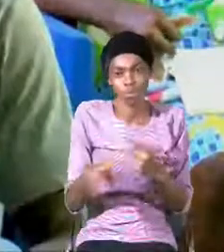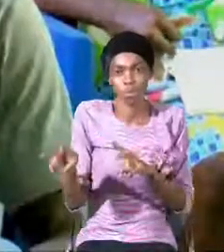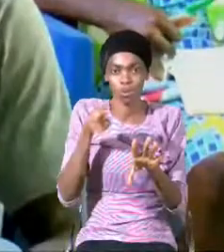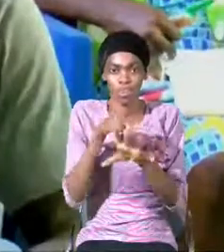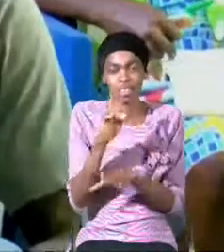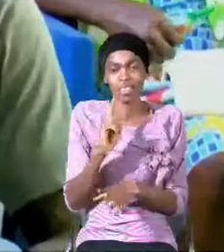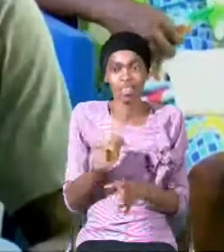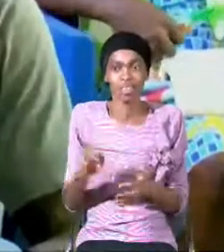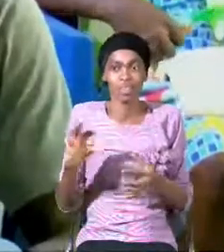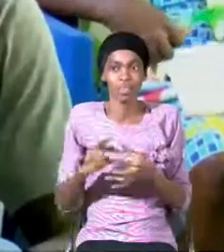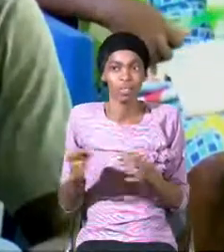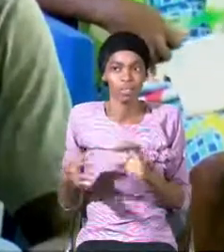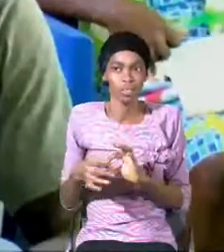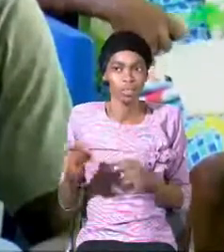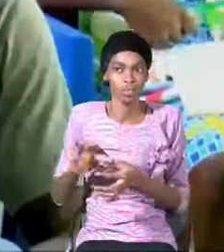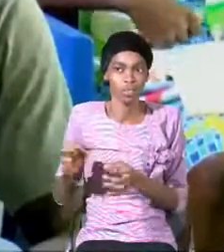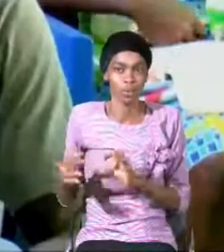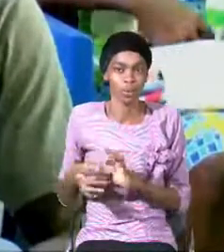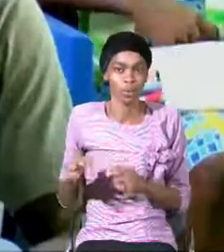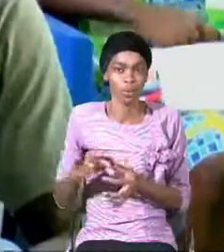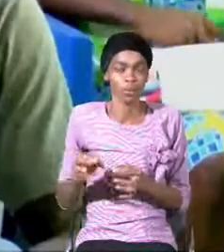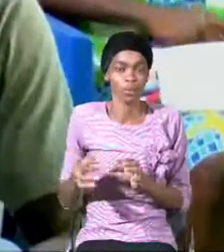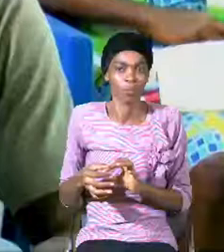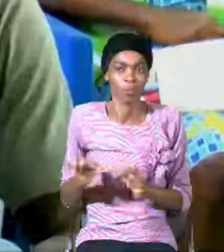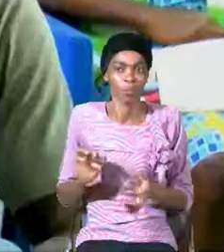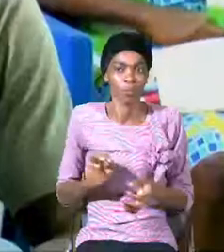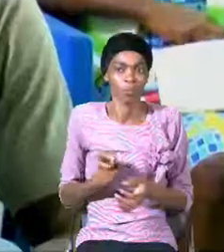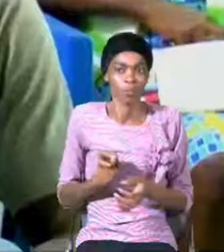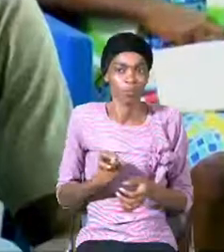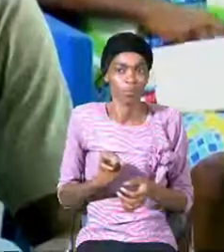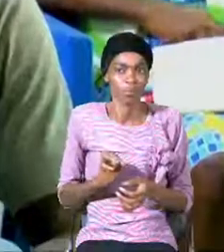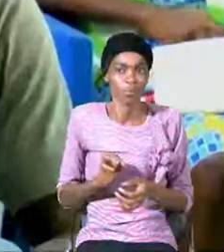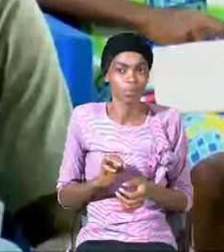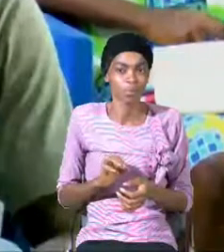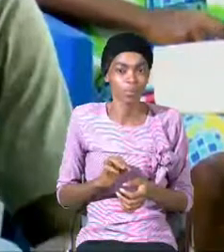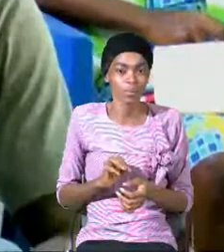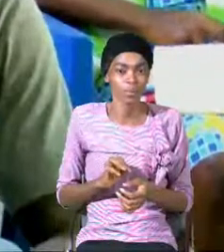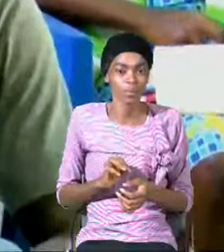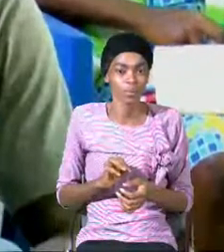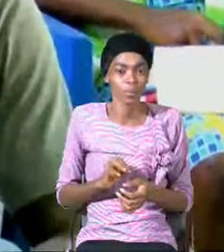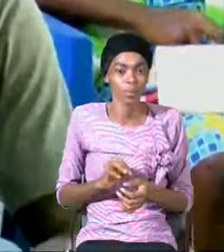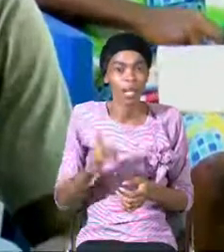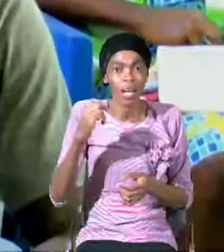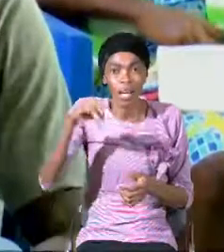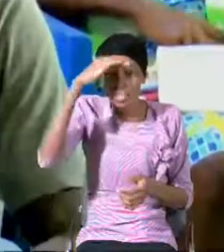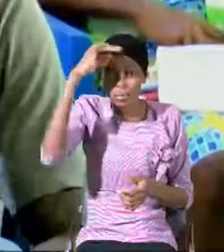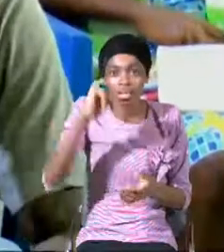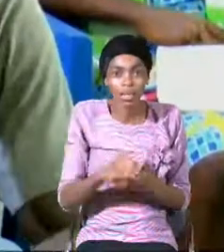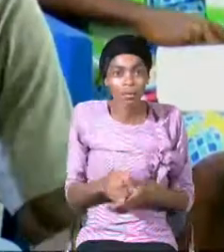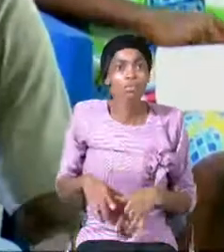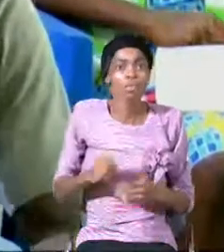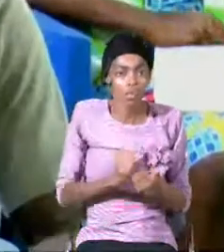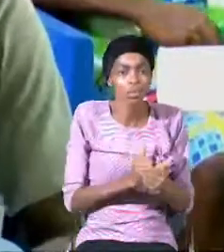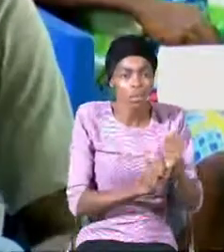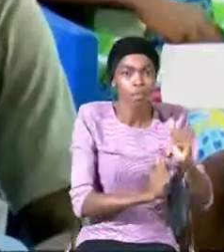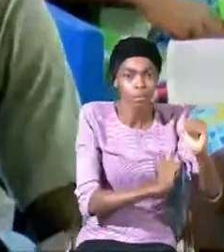l'histoire d'un homme qui poursuivait l'argent, le matérialisme, et à la fin